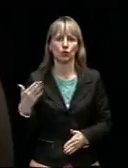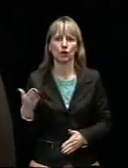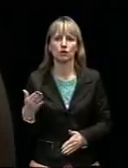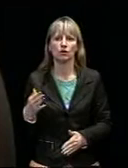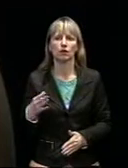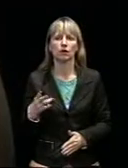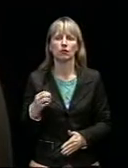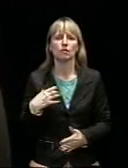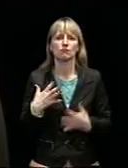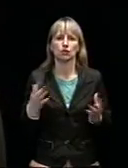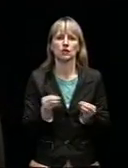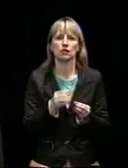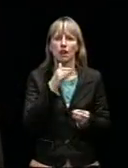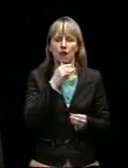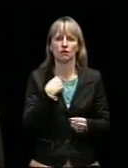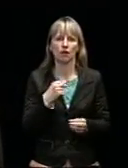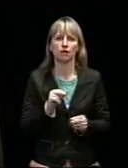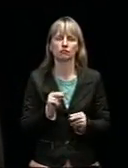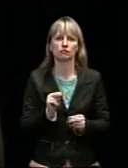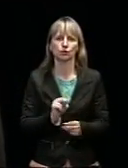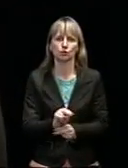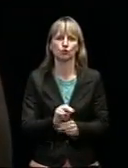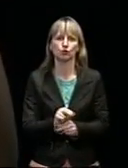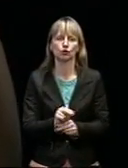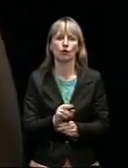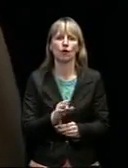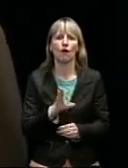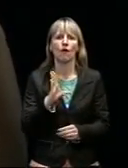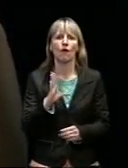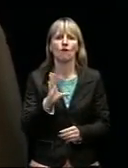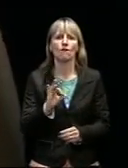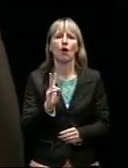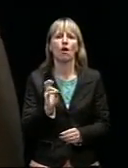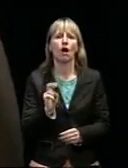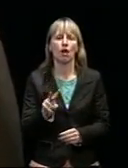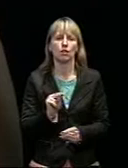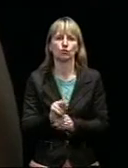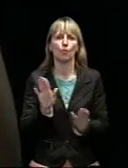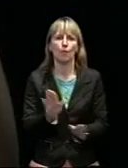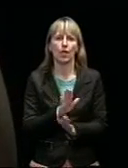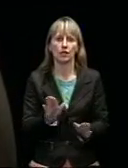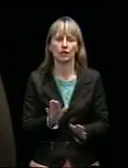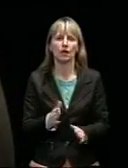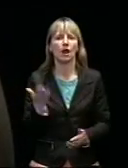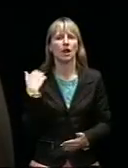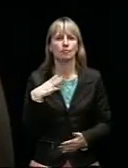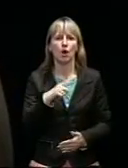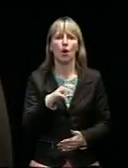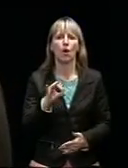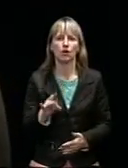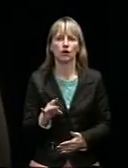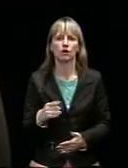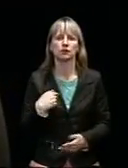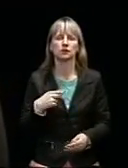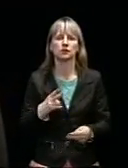Я больше 10 лет уже преподаю вокал в школе, в детской школе искусств номер 3. Раньше вела хор, потому что